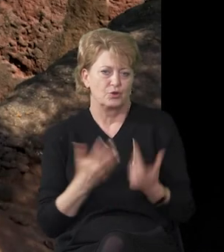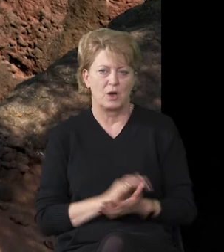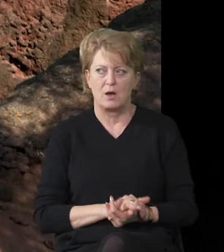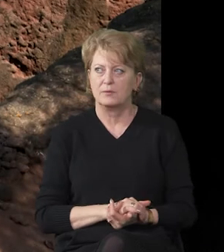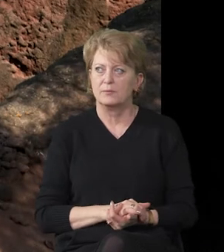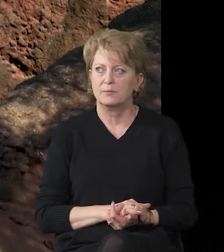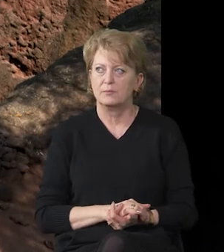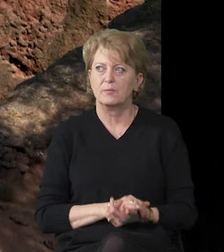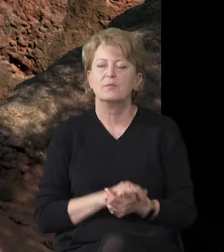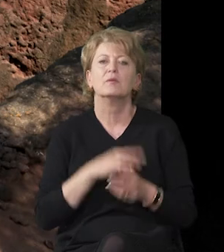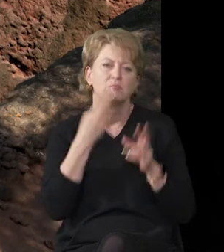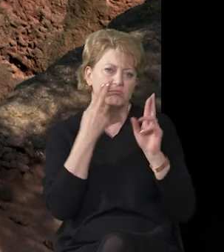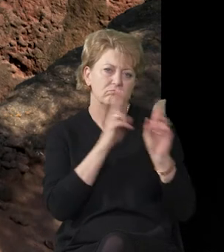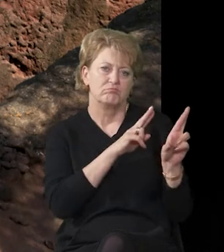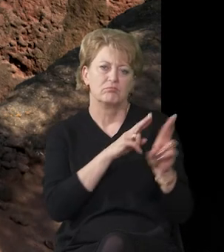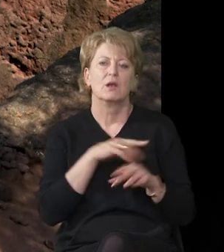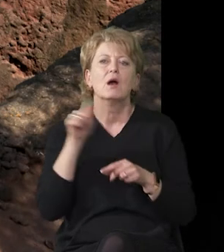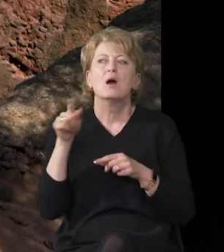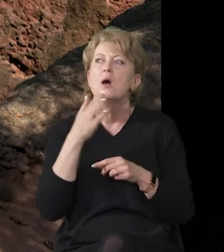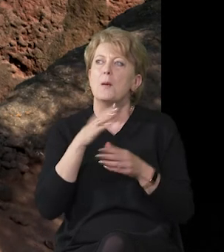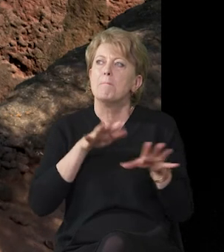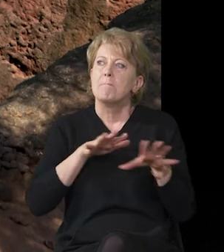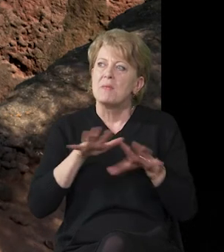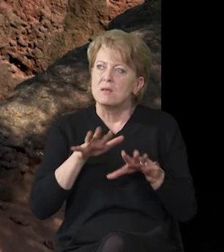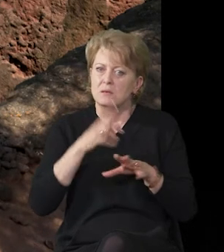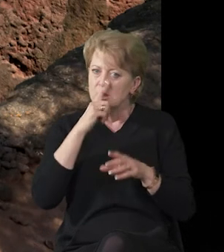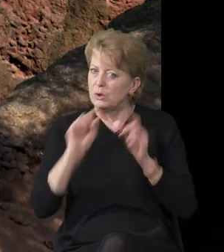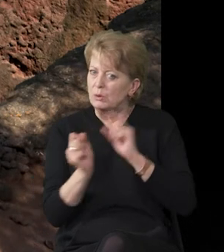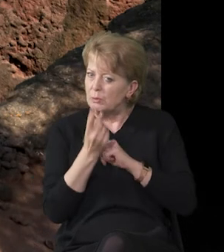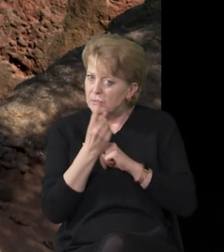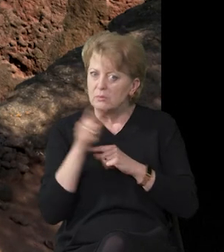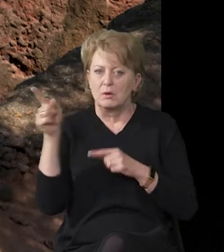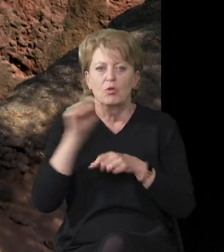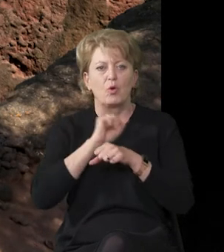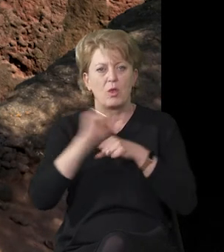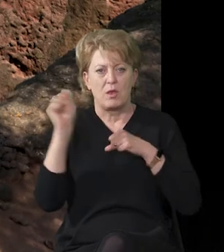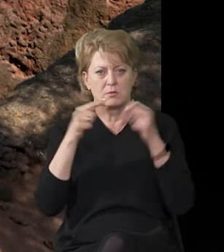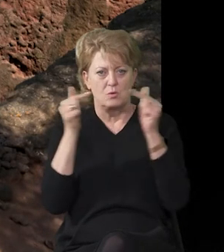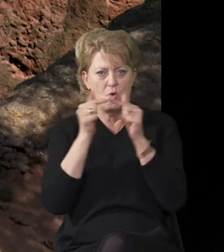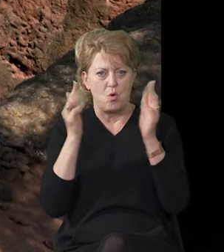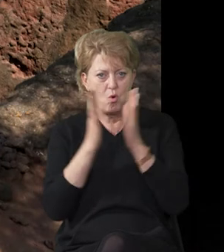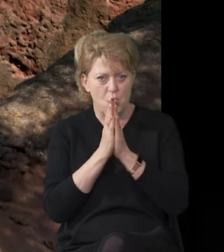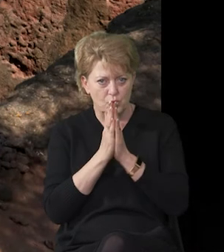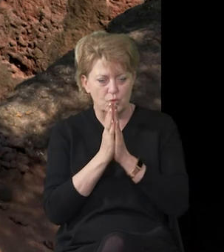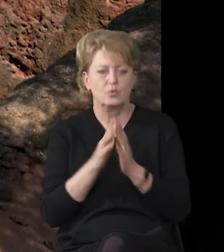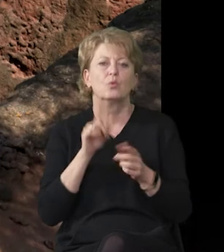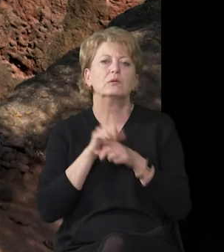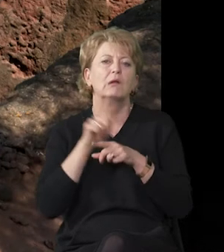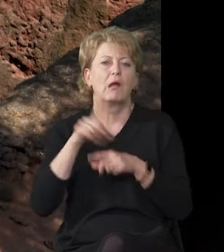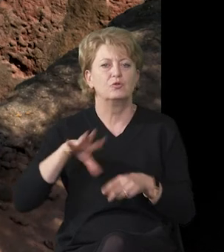Chyba najbardziej znanym miejscem w Lalibeli jest kościół Bet Georgis, poświęcony świętemu